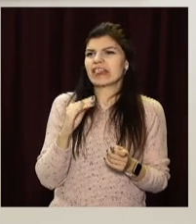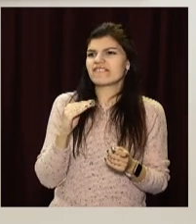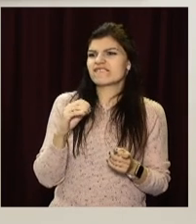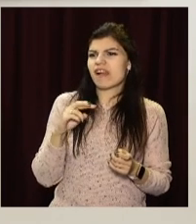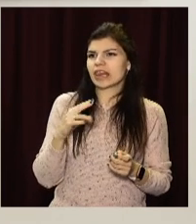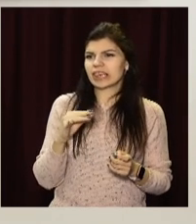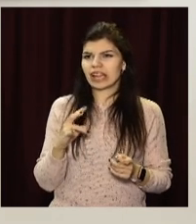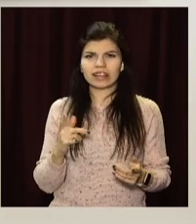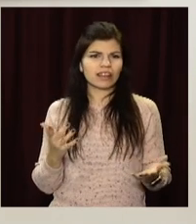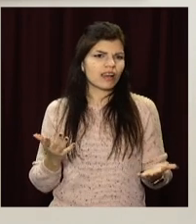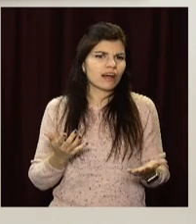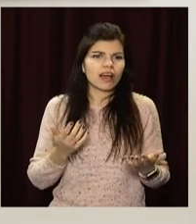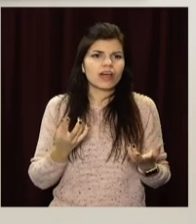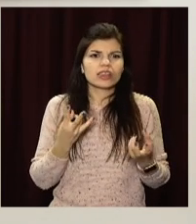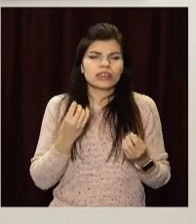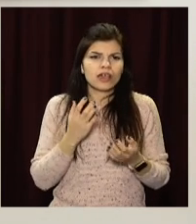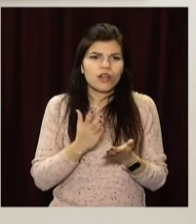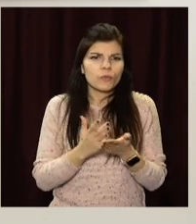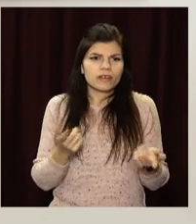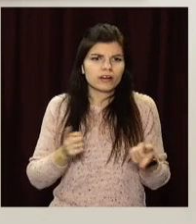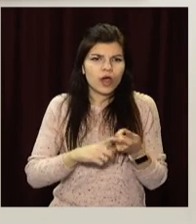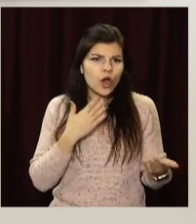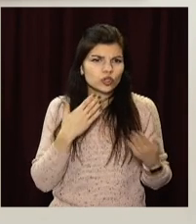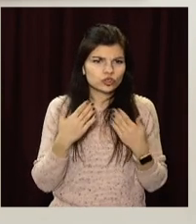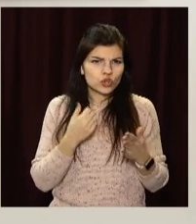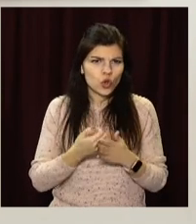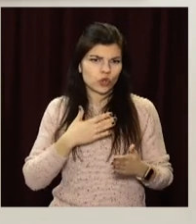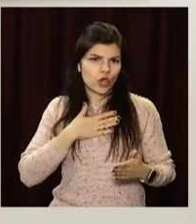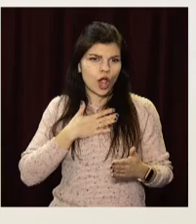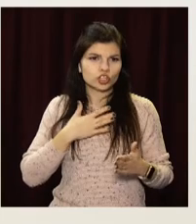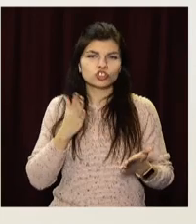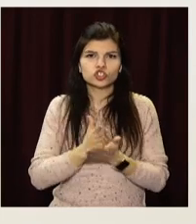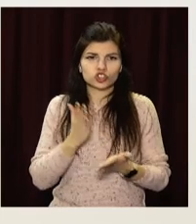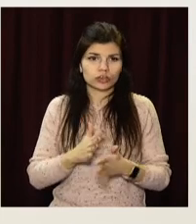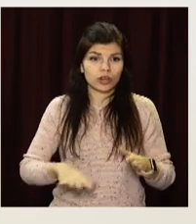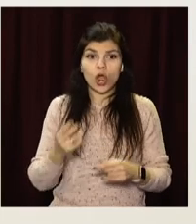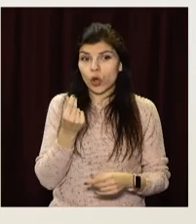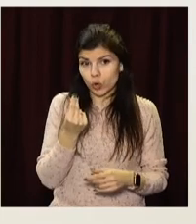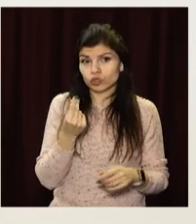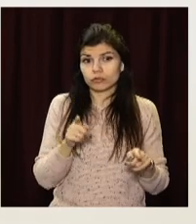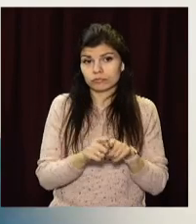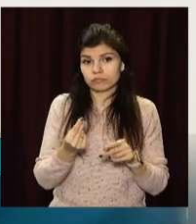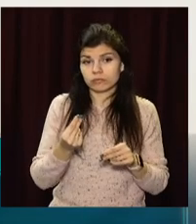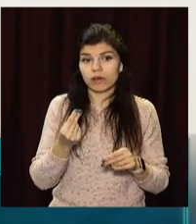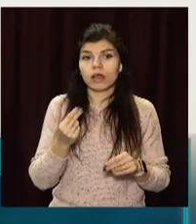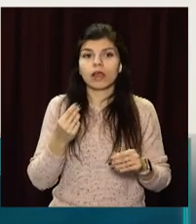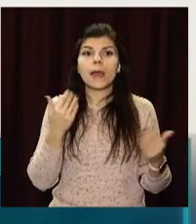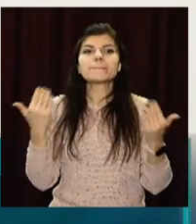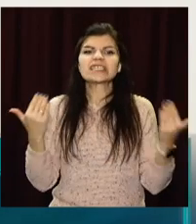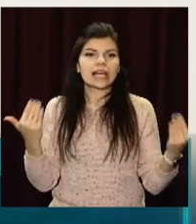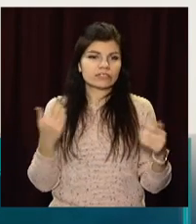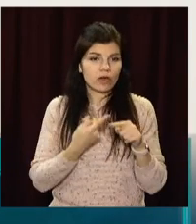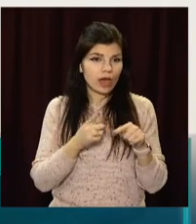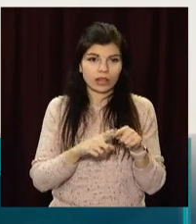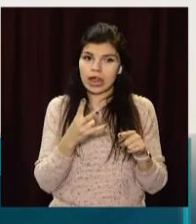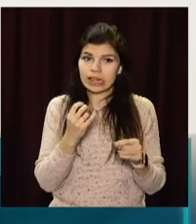які не мають жодного стосунку до нашого буття. Грошей, таких грошових купюр в мистецтві не є новою,